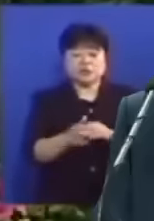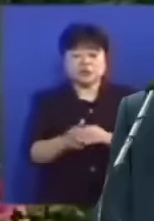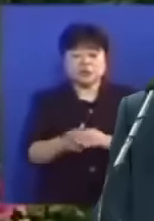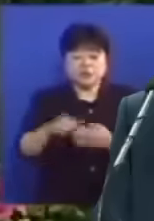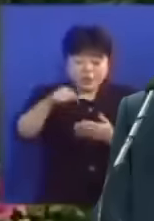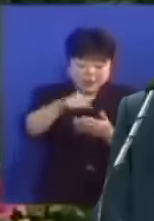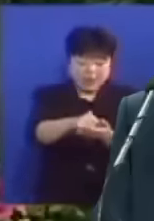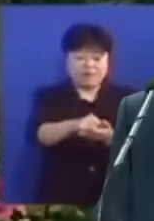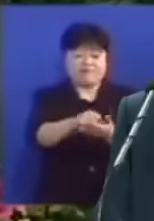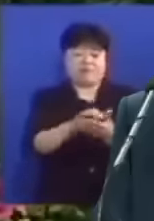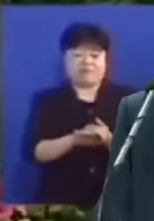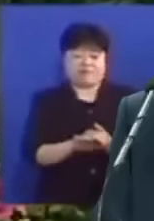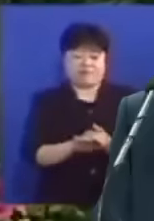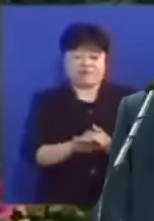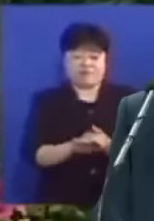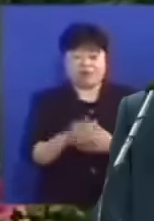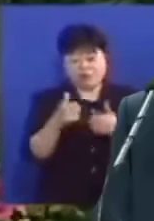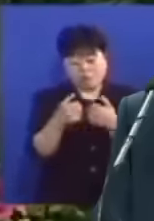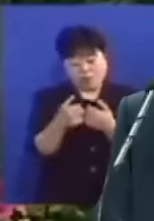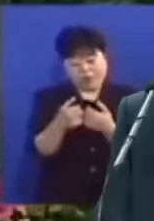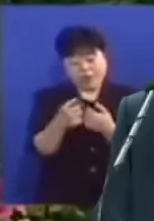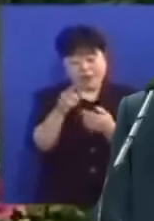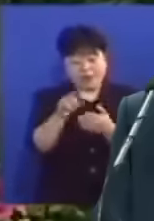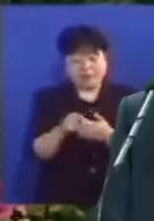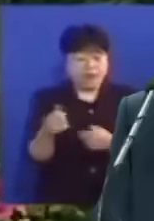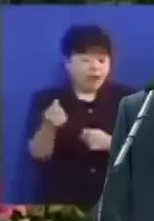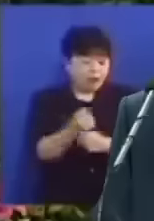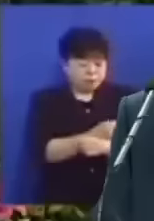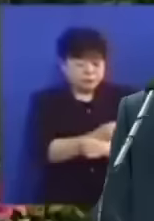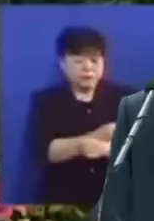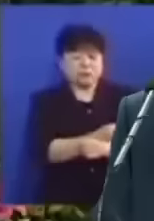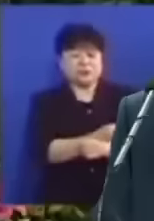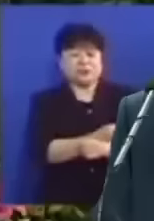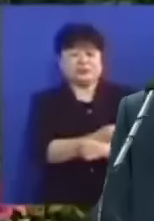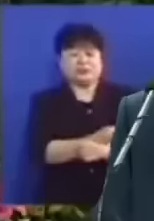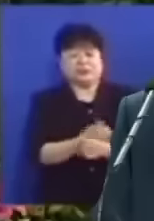종교개혁의 회의를 해야 될 때 엄청난 부담 때문에